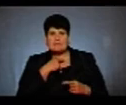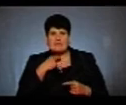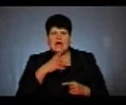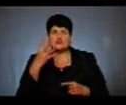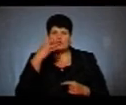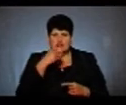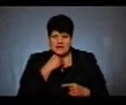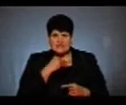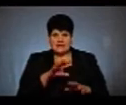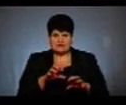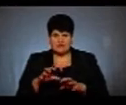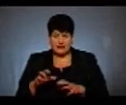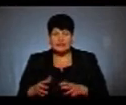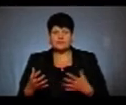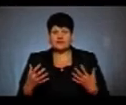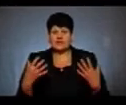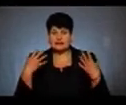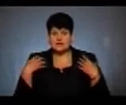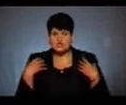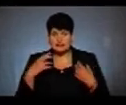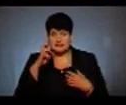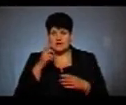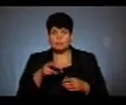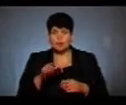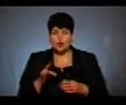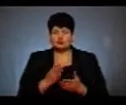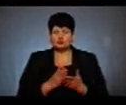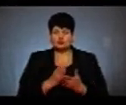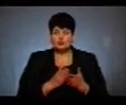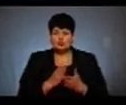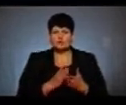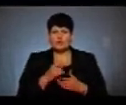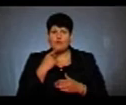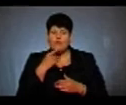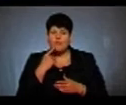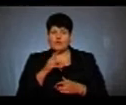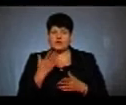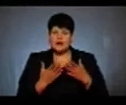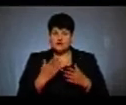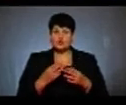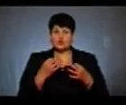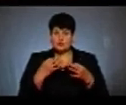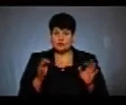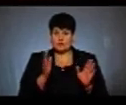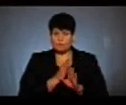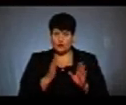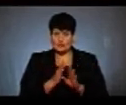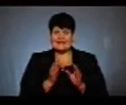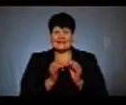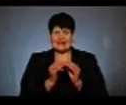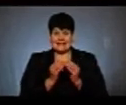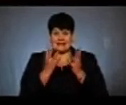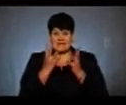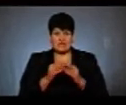Начальник Козелецького районного управління Держпродспоживслужби Петро Приходьон каже, якщо дозволить погода, за 10 днів